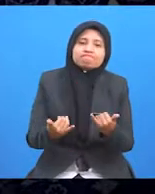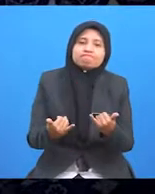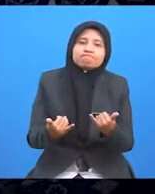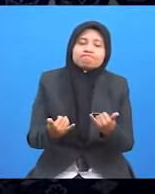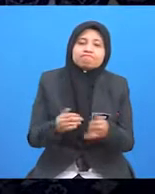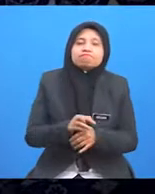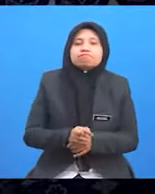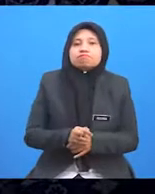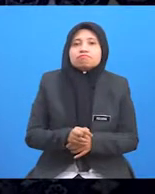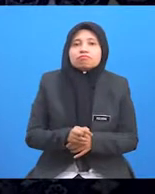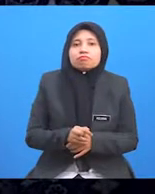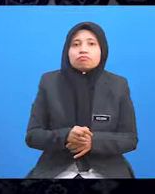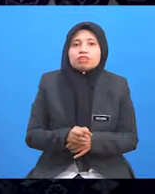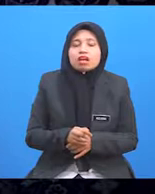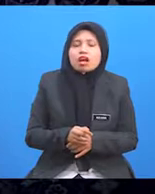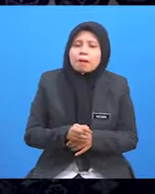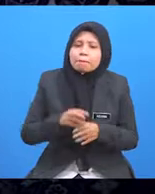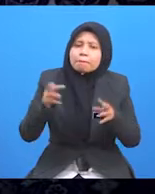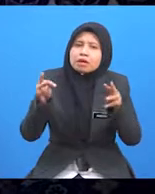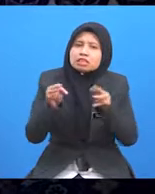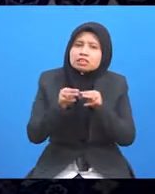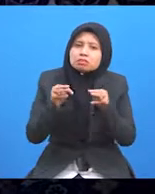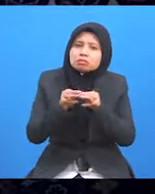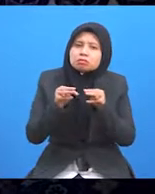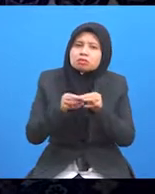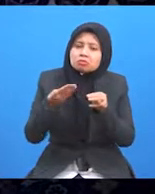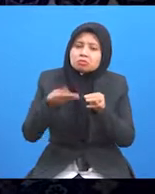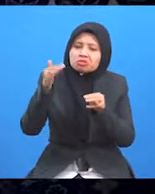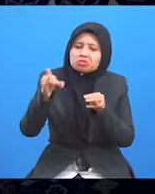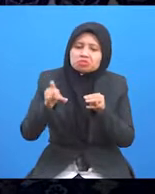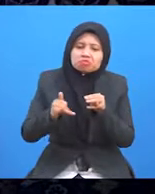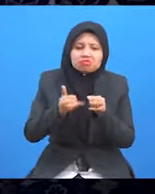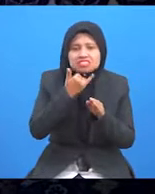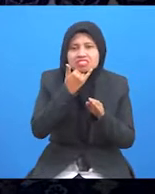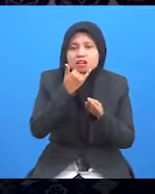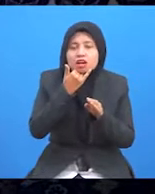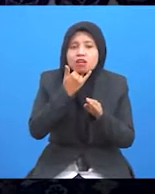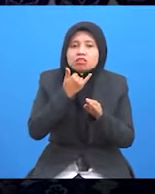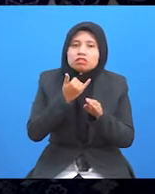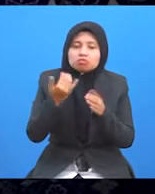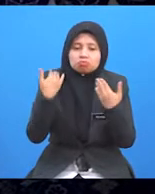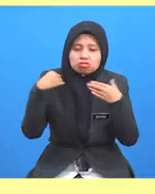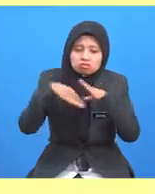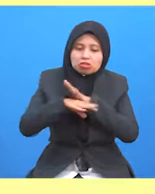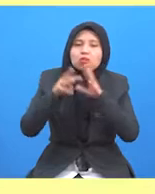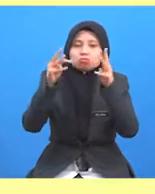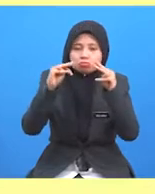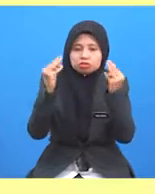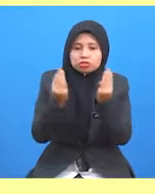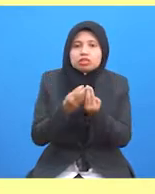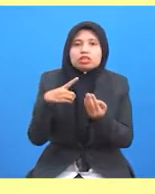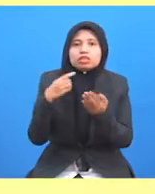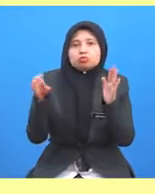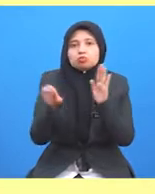pada masa kini. Pelbagai macam perkara negatif melanda masyarakat kita.